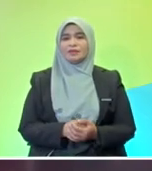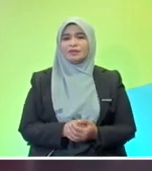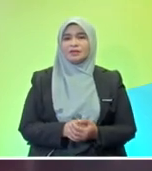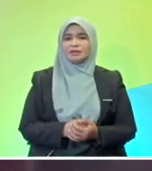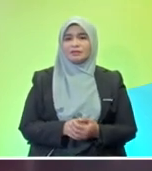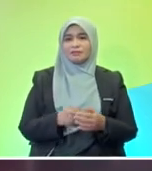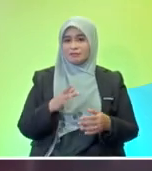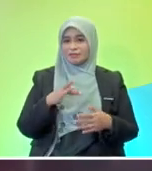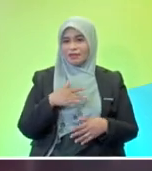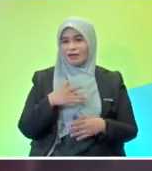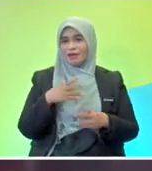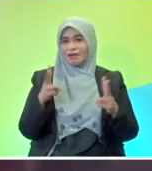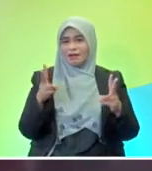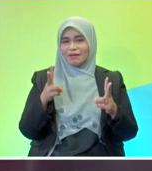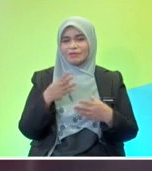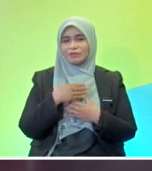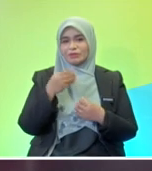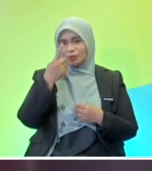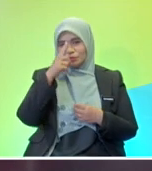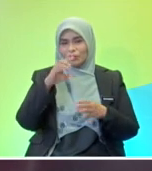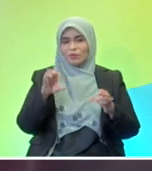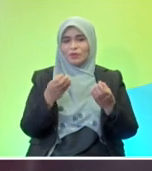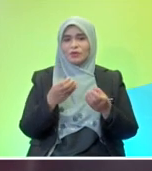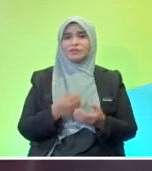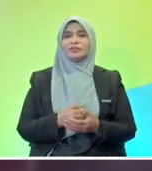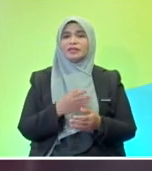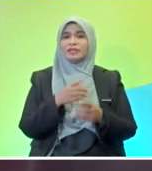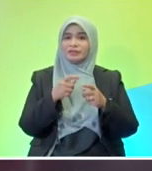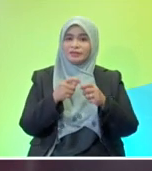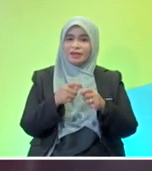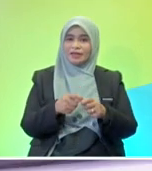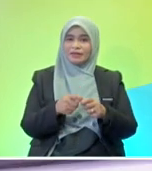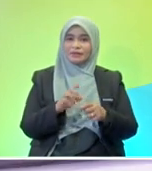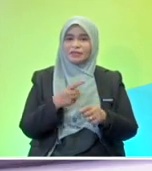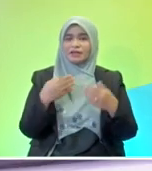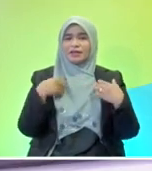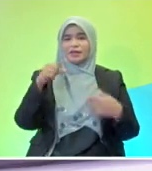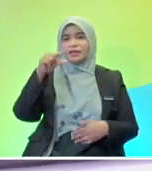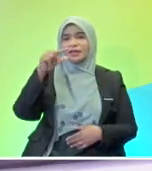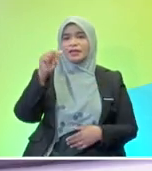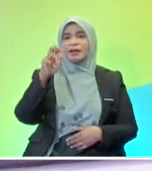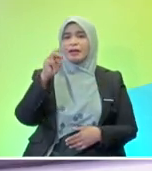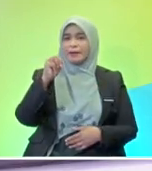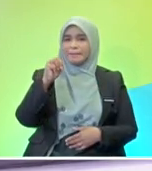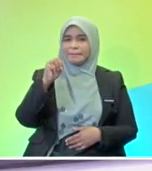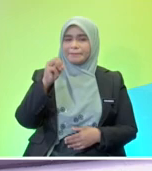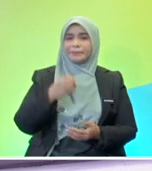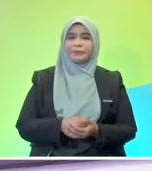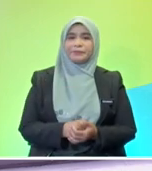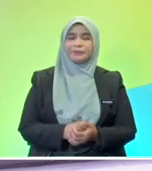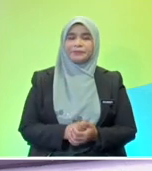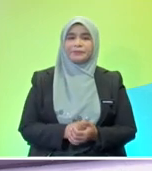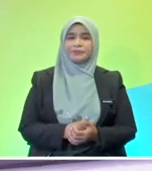teruja, cikgu. Dah tak sabar dah ni. Dah tentulah kita juga perlukan gam serbaguna. Oh, gam. Okey, gam